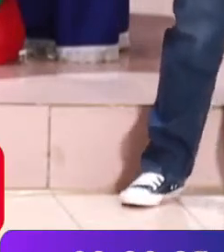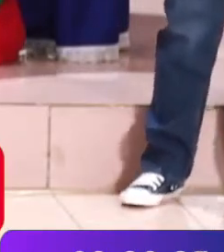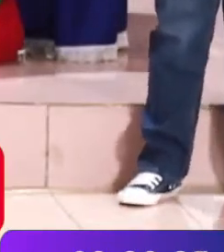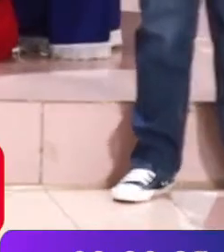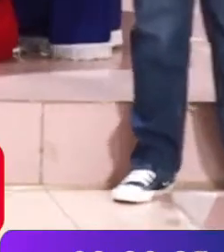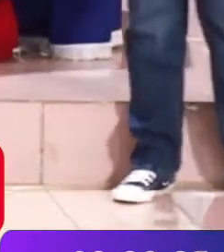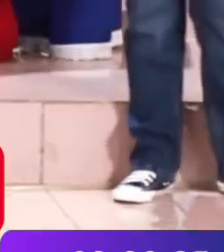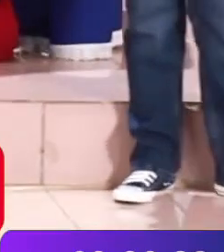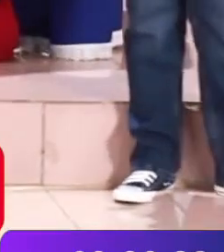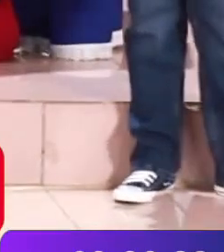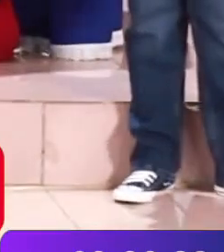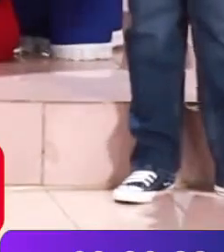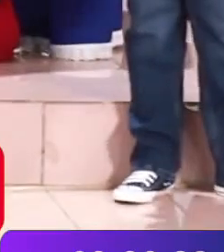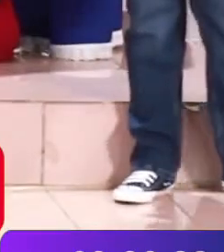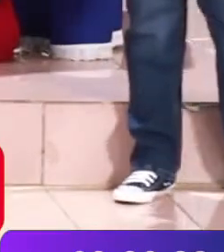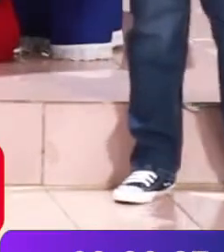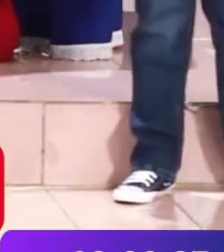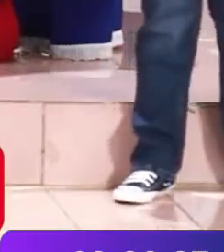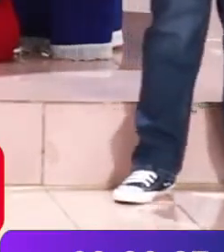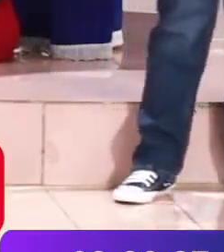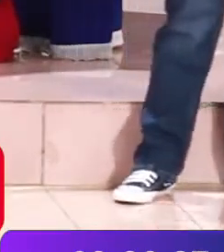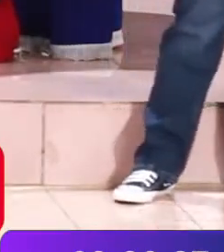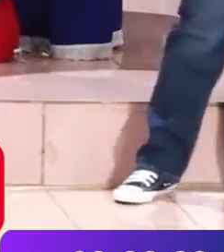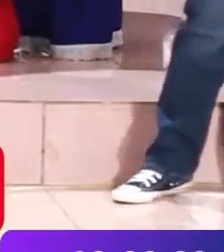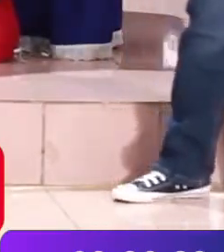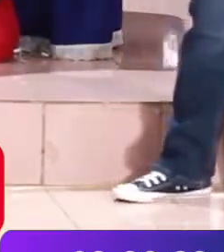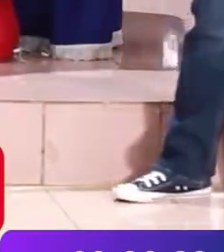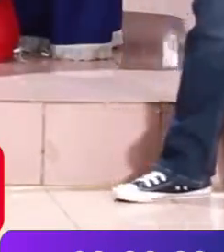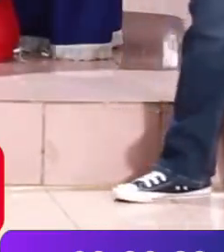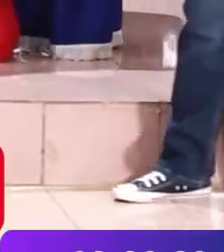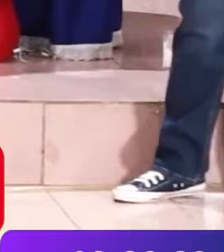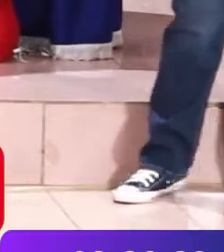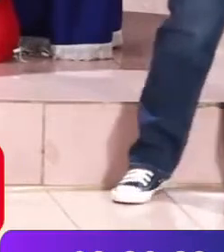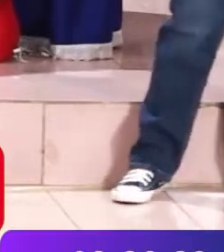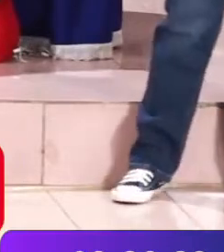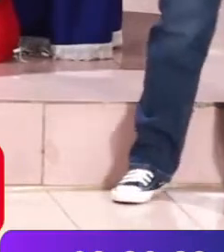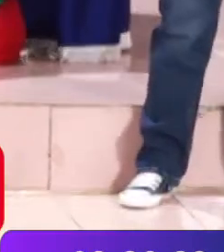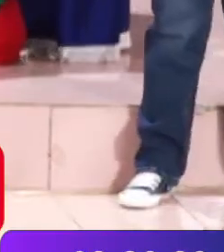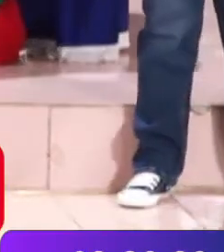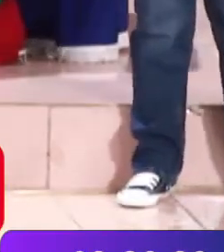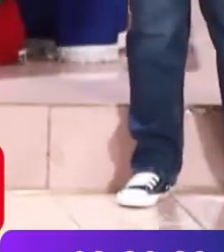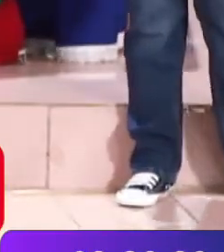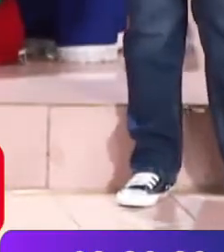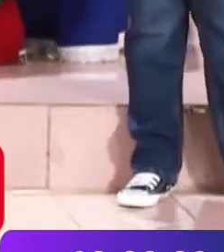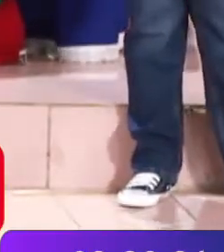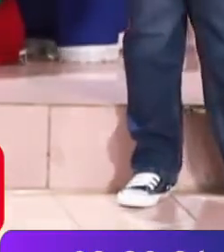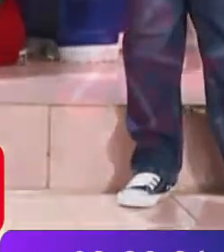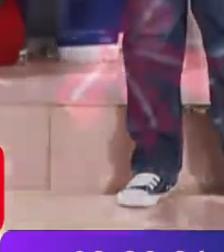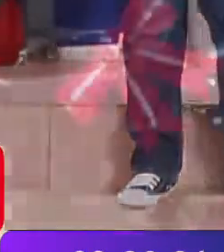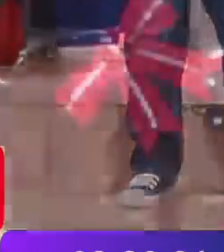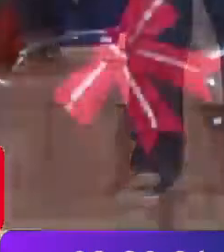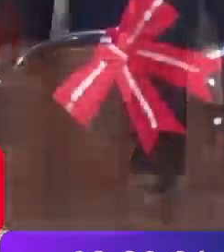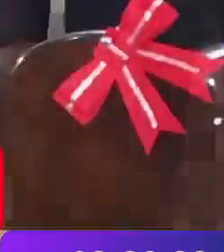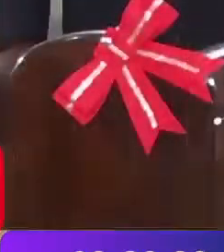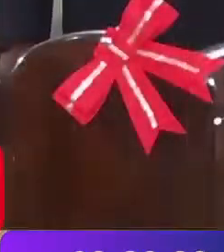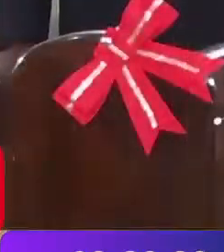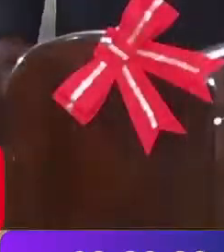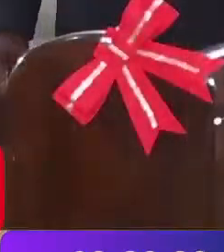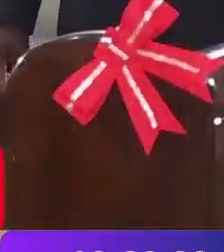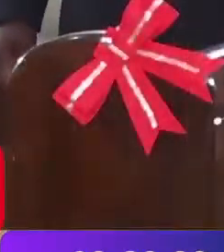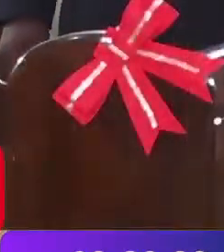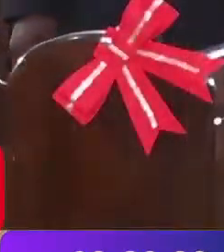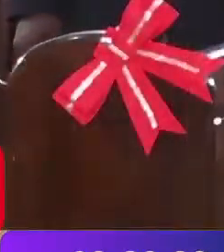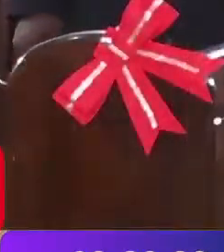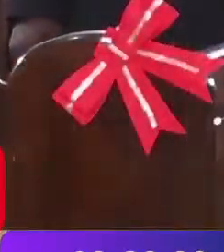it. How fun a dish we the kid who king in it. How fun